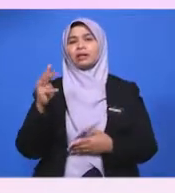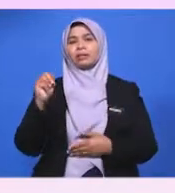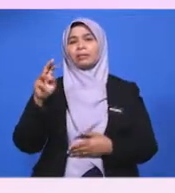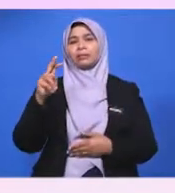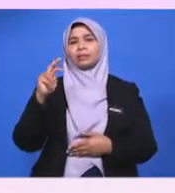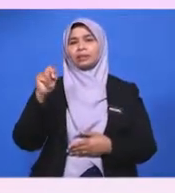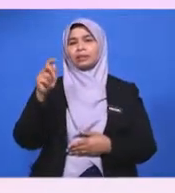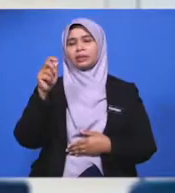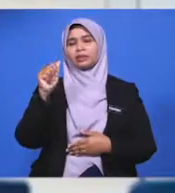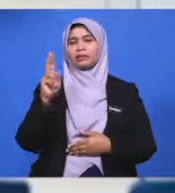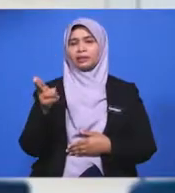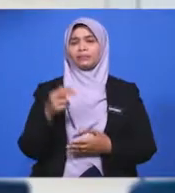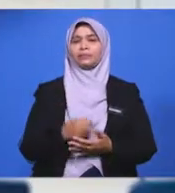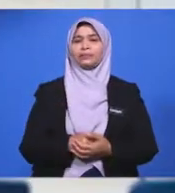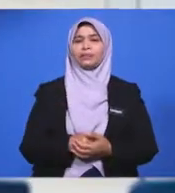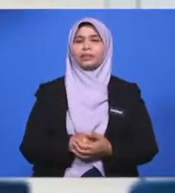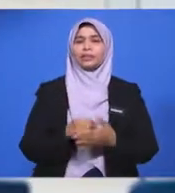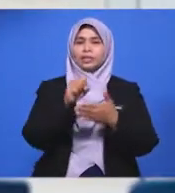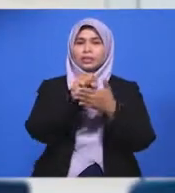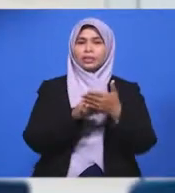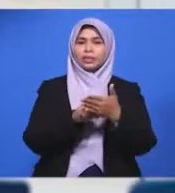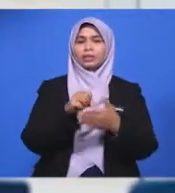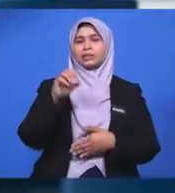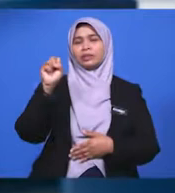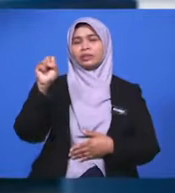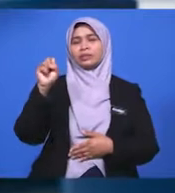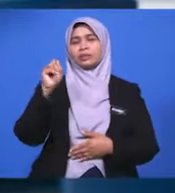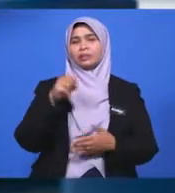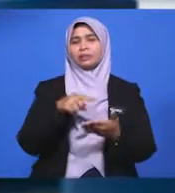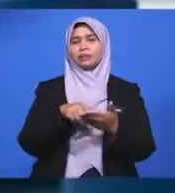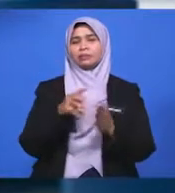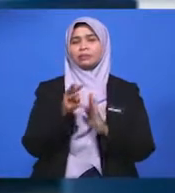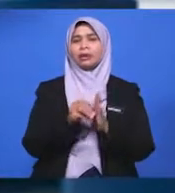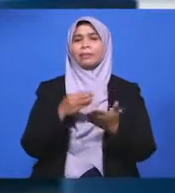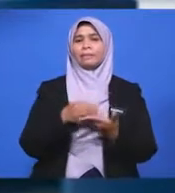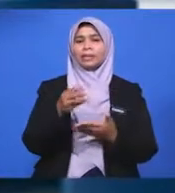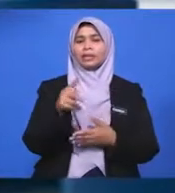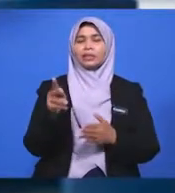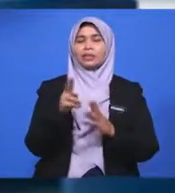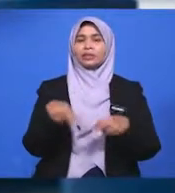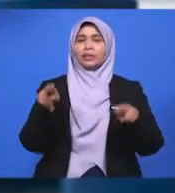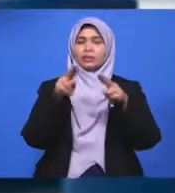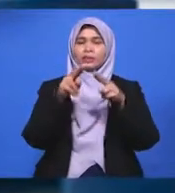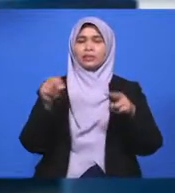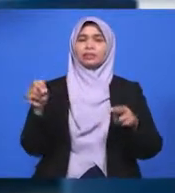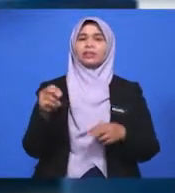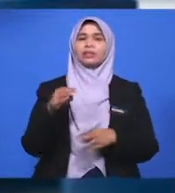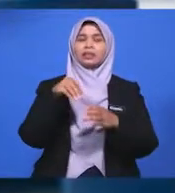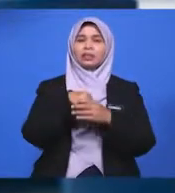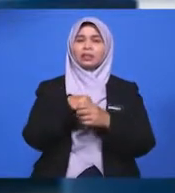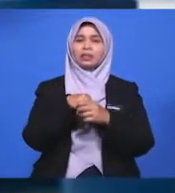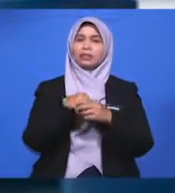mentah. Sektor sekunder ini memberikan keutamaan